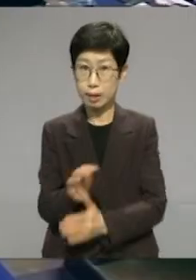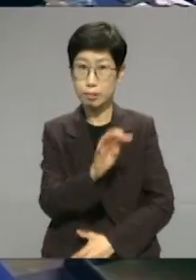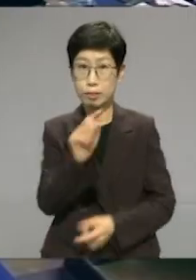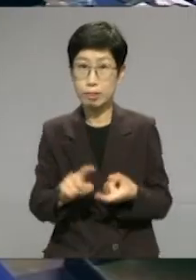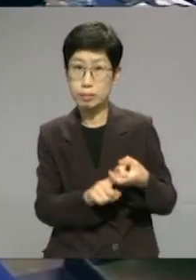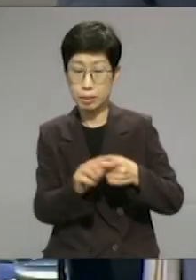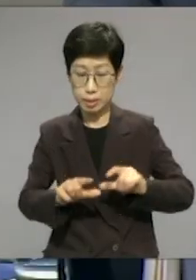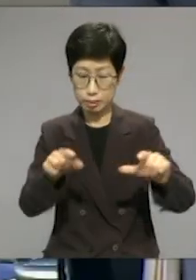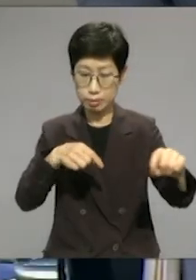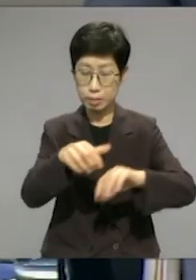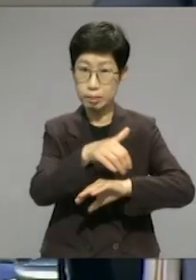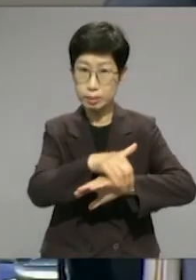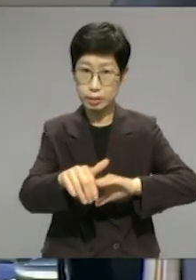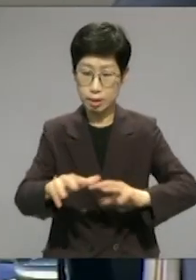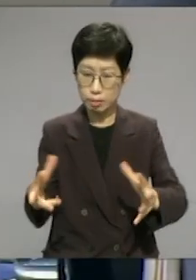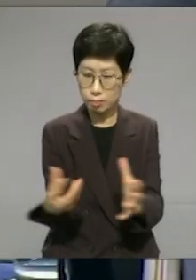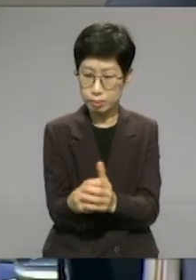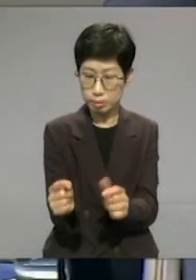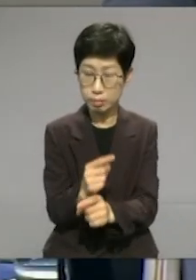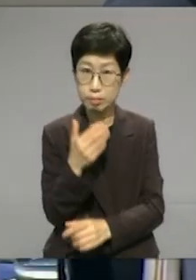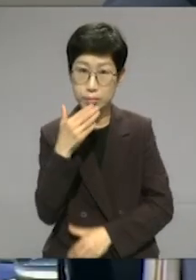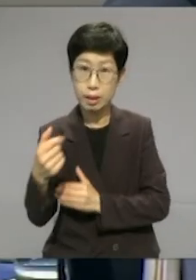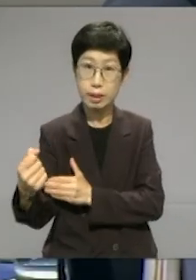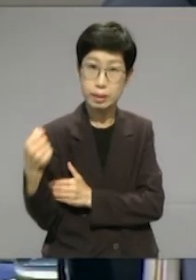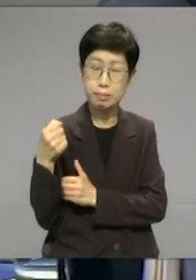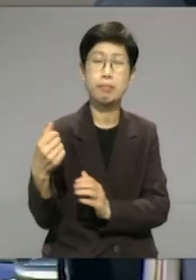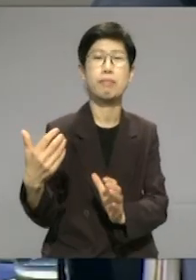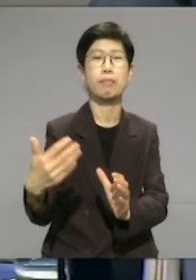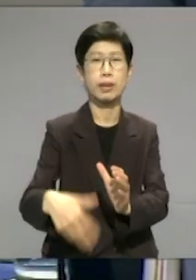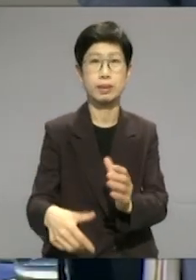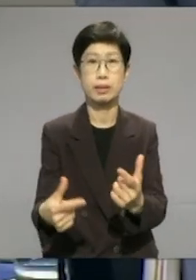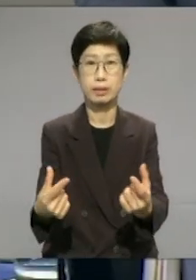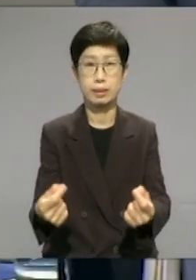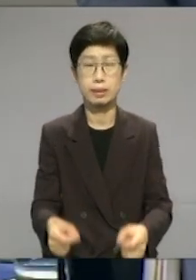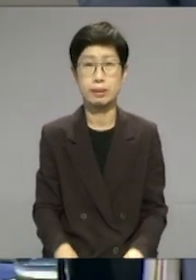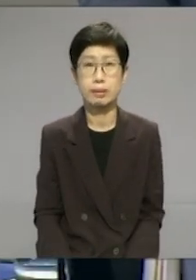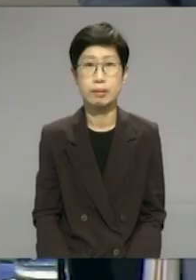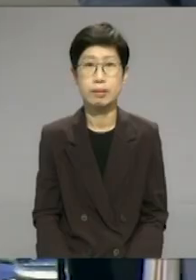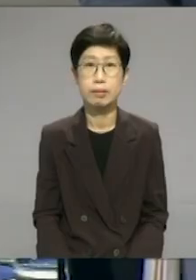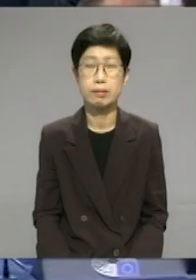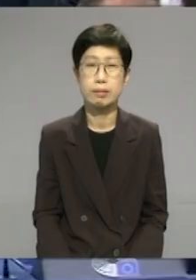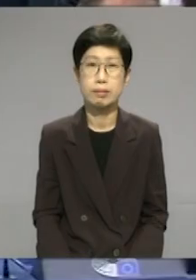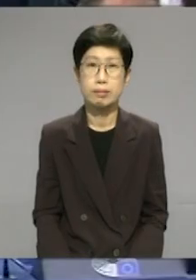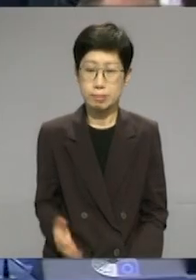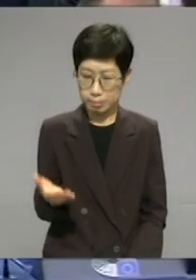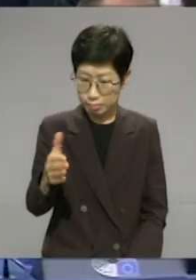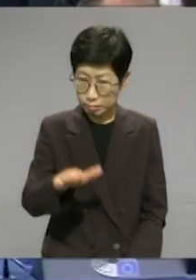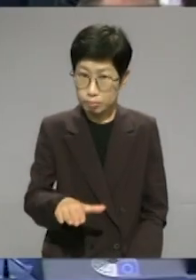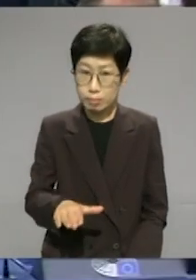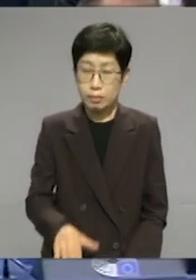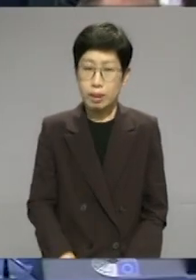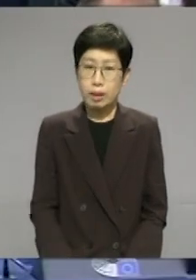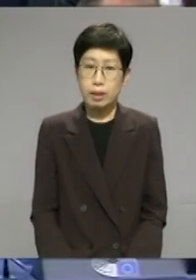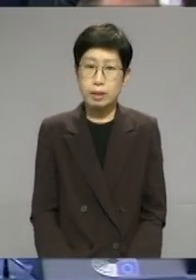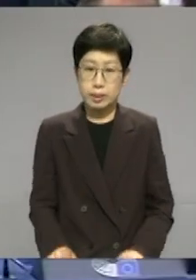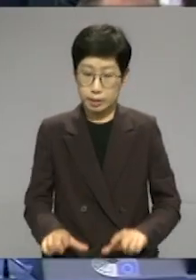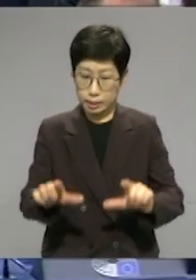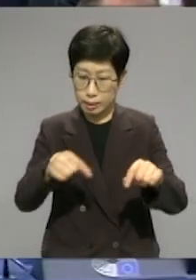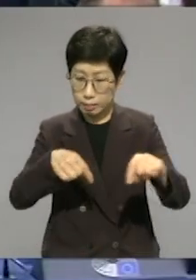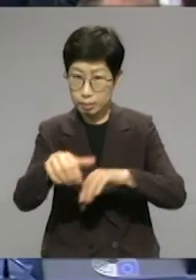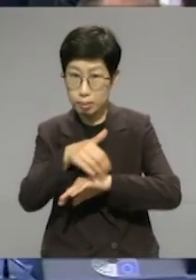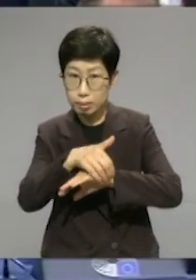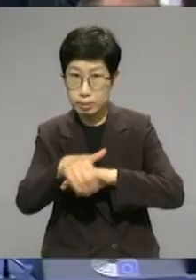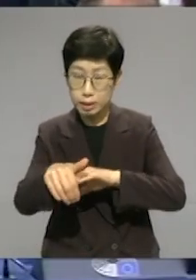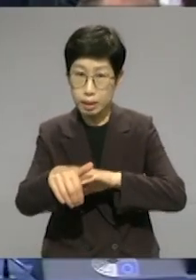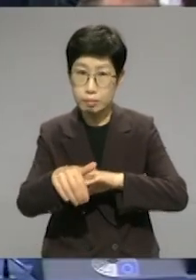기후 정책을 완전히 뒤집을 정도의 힘은 발휘하지 못할 것으로 보입니다. 하지만 EU 기후 정책이 제때